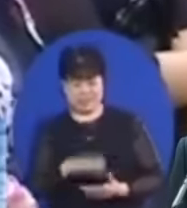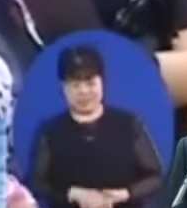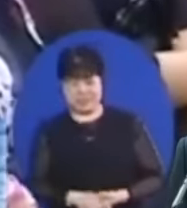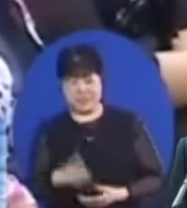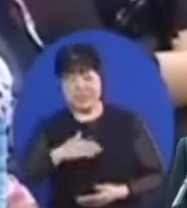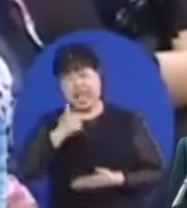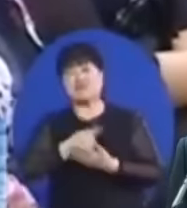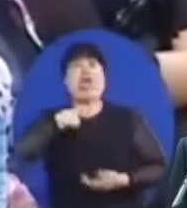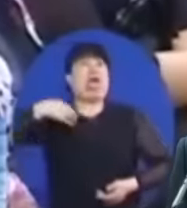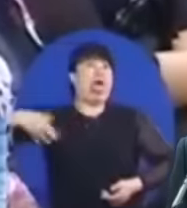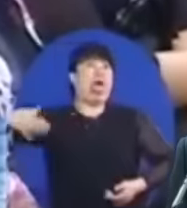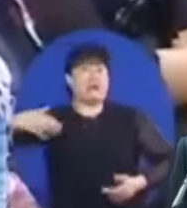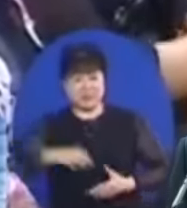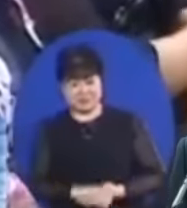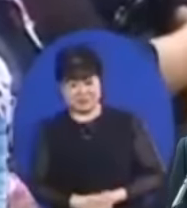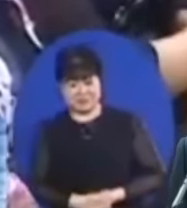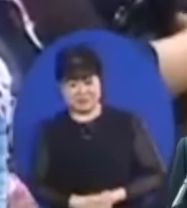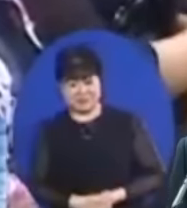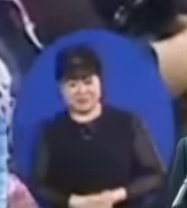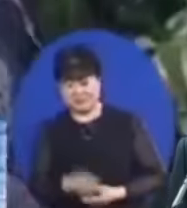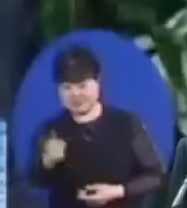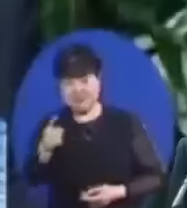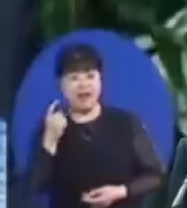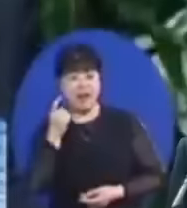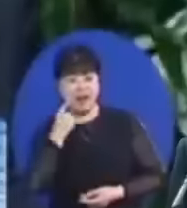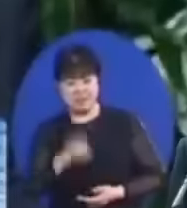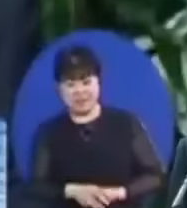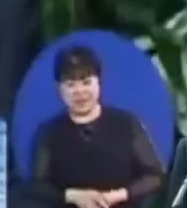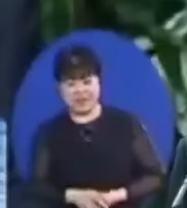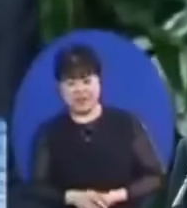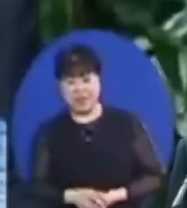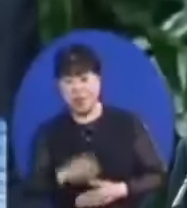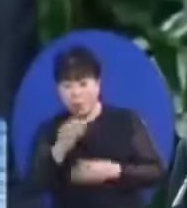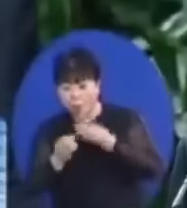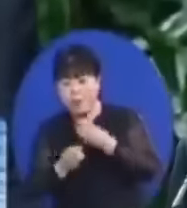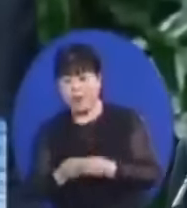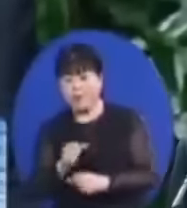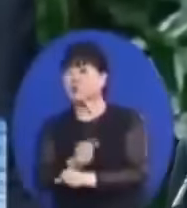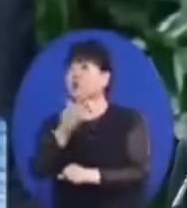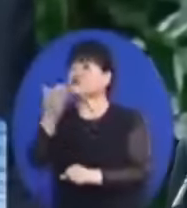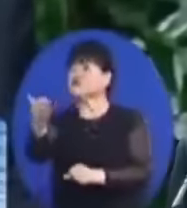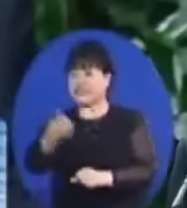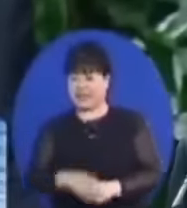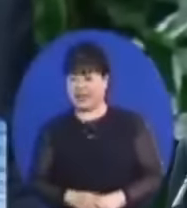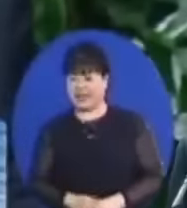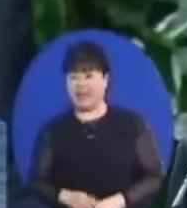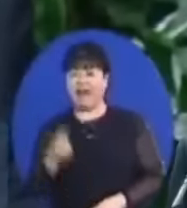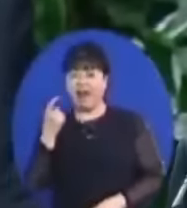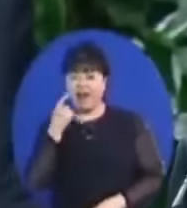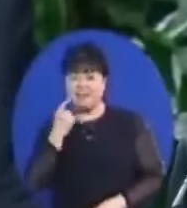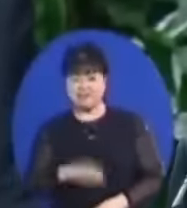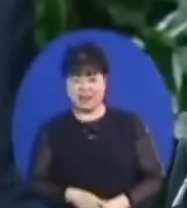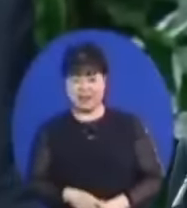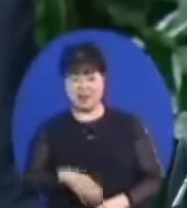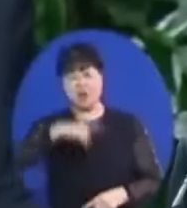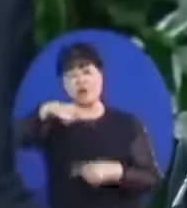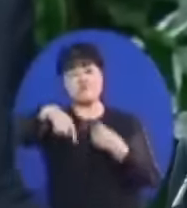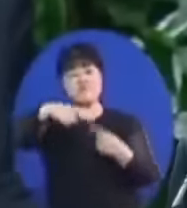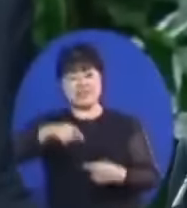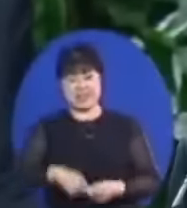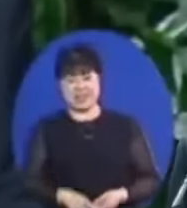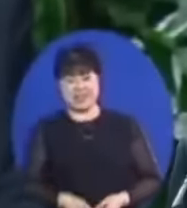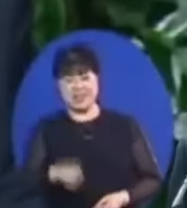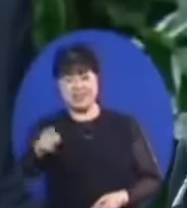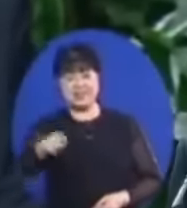나는 먹으려고 했는데 이놈의 자식아 네가 따먹었다고 고백을 했으면 내가 너를 놓아줄 건데 내가 저 웬두막에서